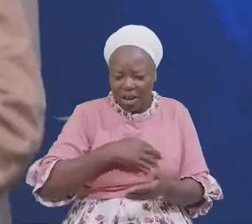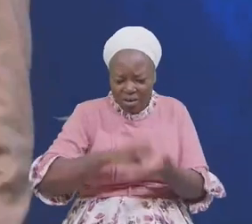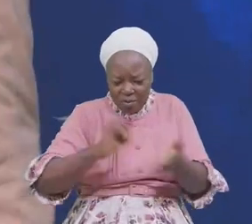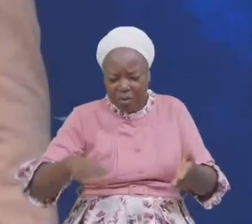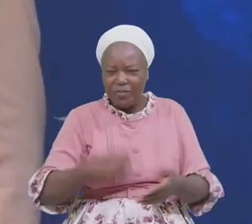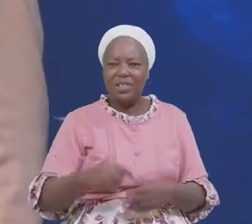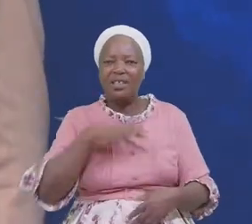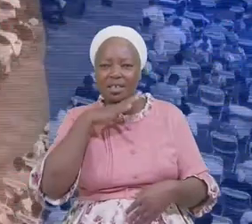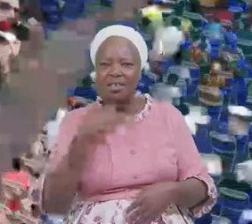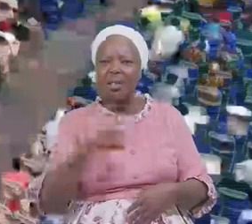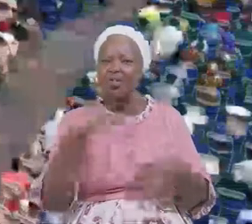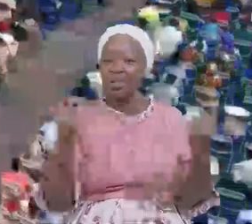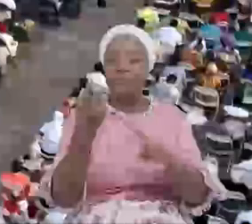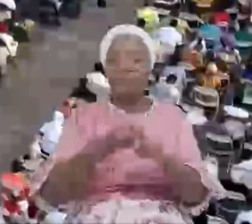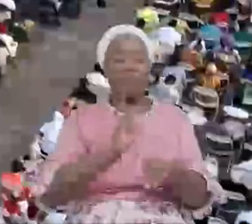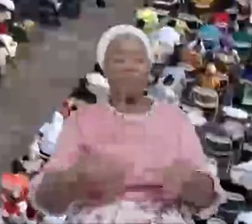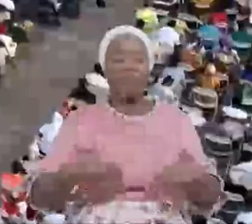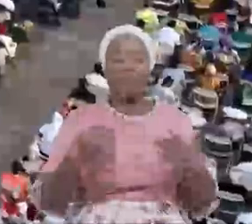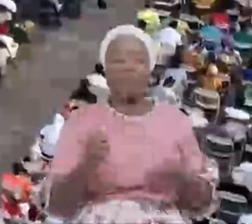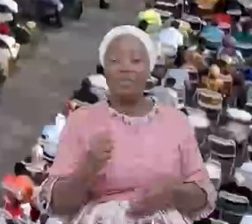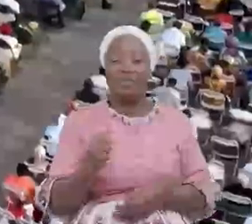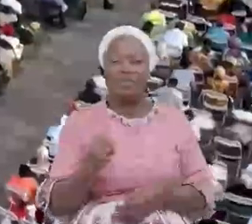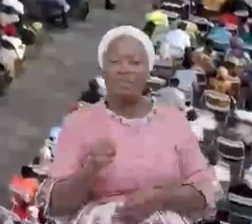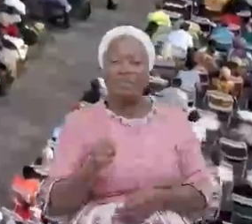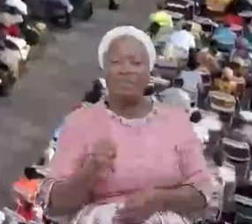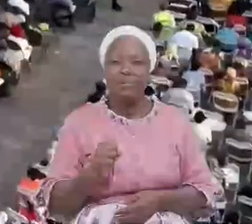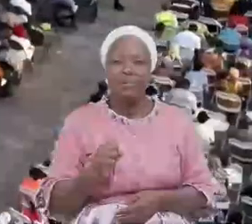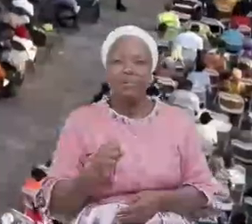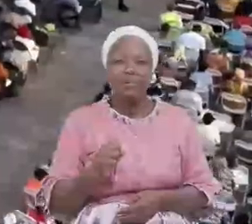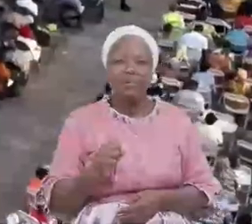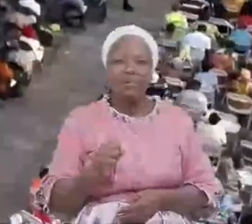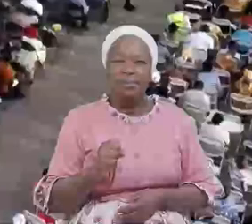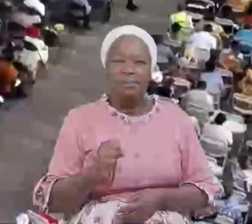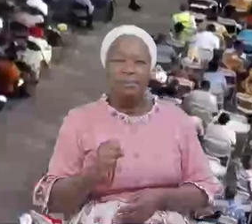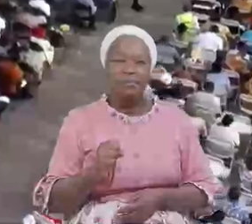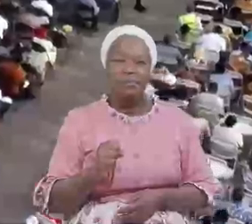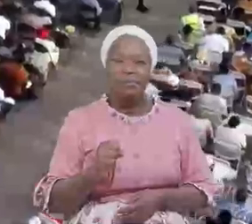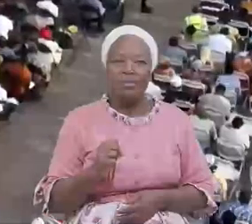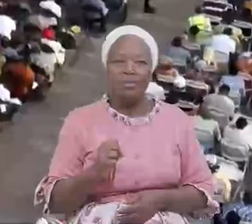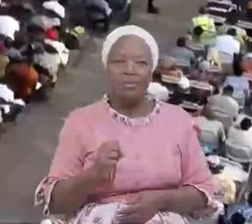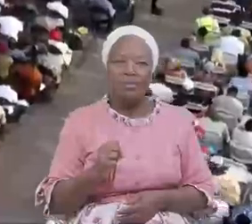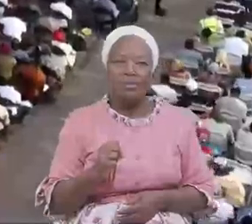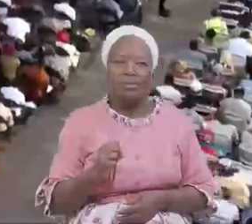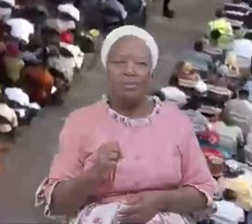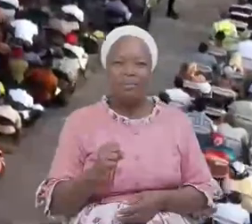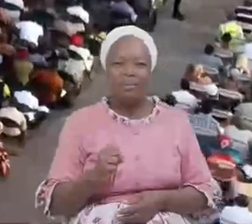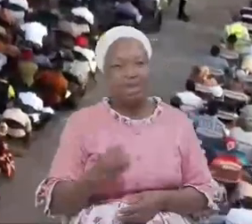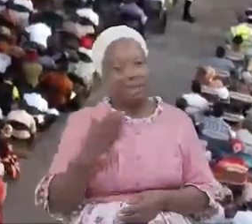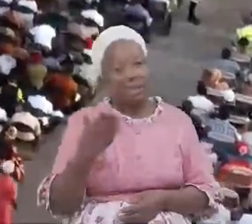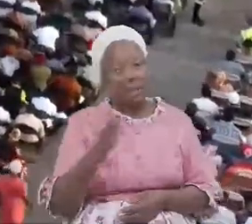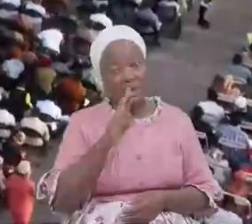La rémission veut dire qu'il nous prend, il nous lave, il nous dépouille et il ôte les taches du péché de nos vies.